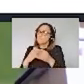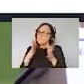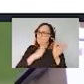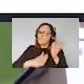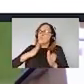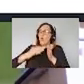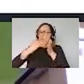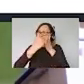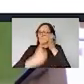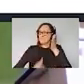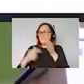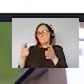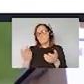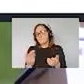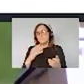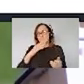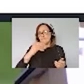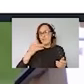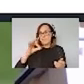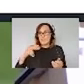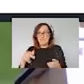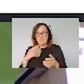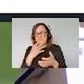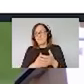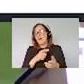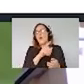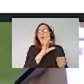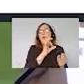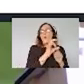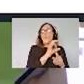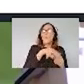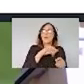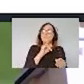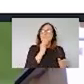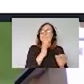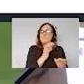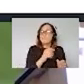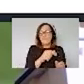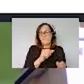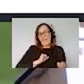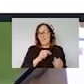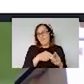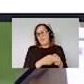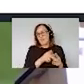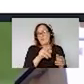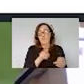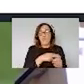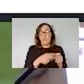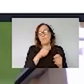wiadomo, dostosować i wtedy ja bym korzystała z Menti bardziej, aniżeli z Quizzes. Natomiast Quizzes jest też świetnym narzędziem, bo w momencie,